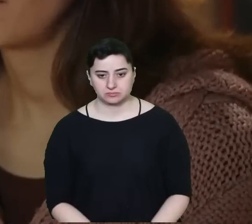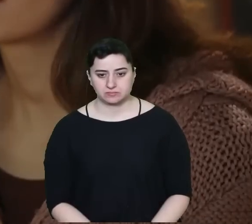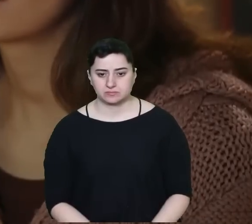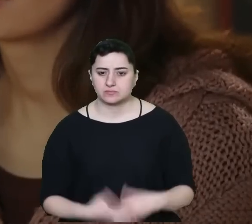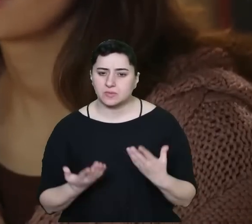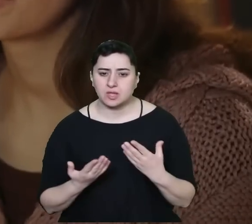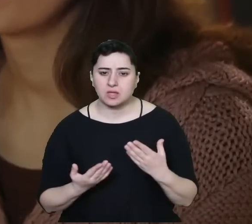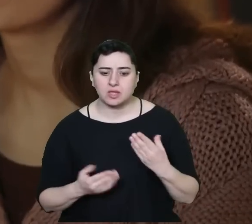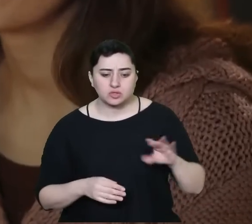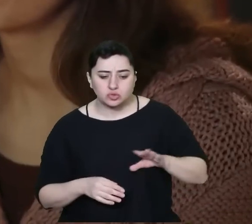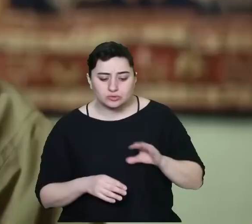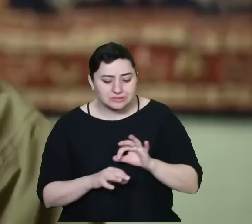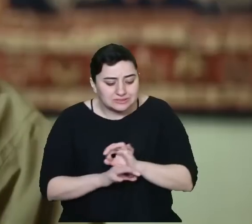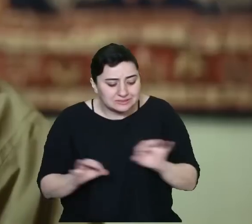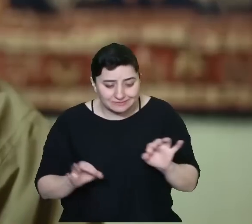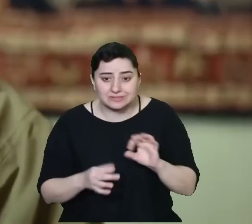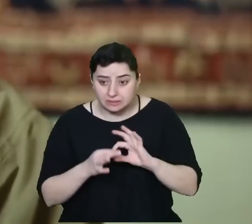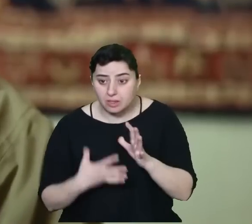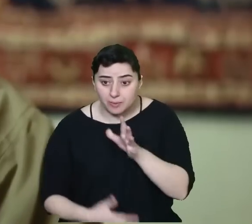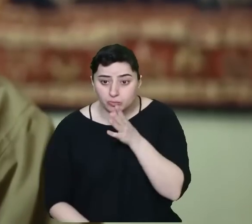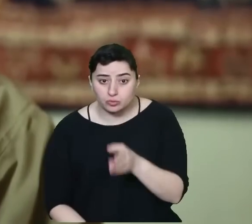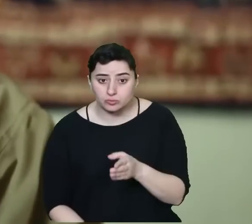Peki evlatsızlığın ne demek olduğunu biliyor musun?